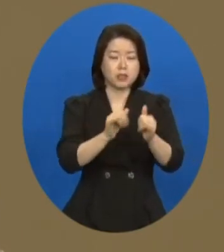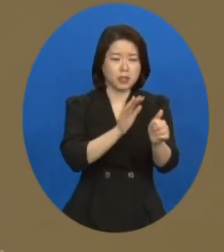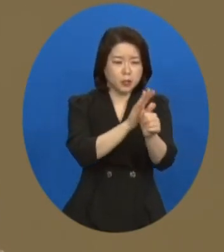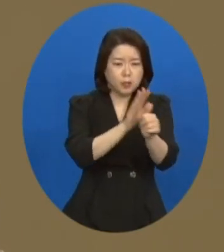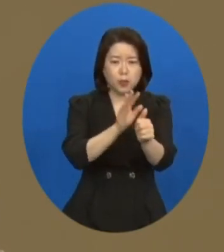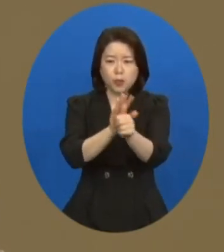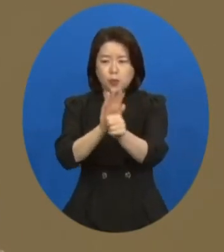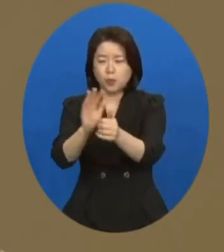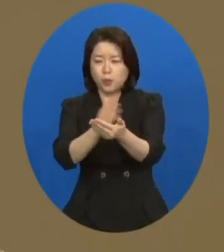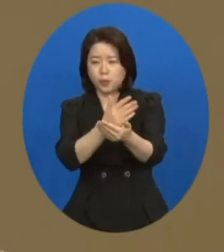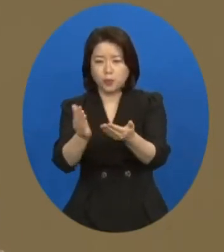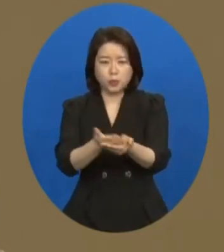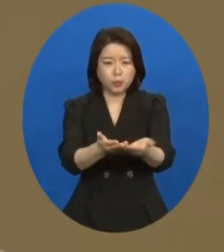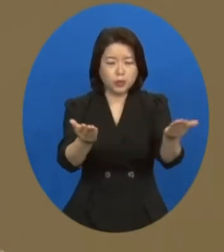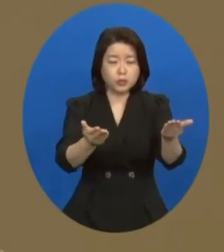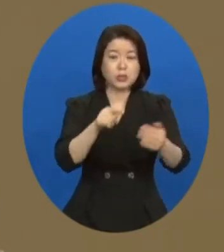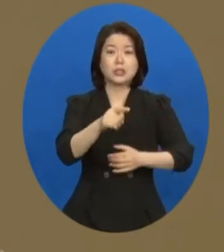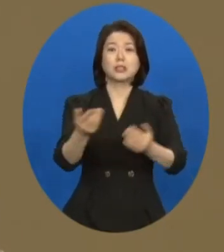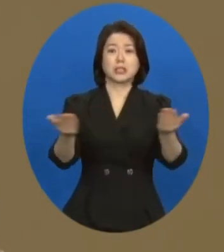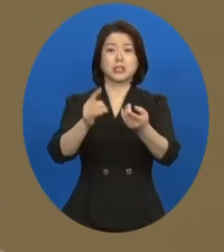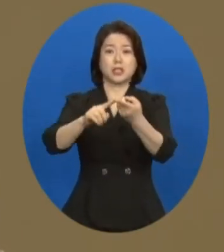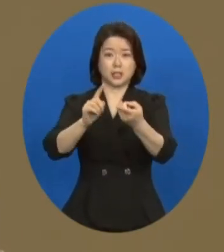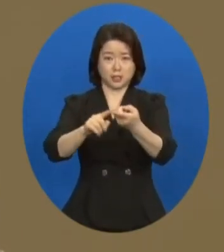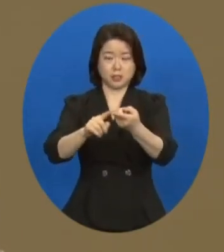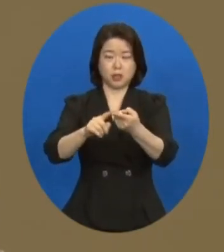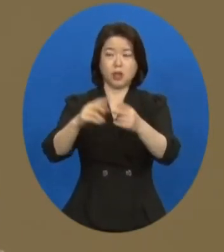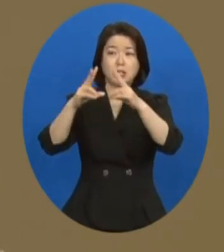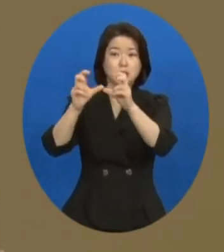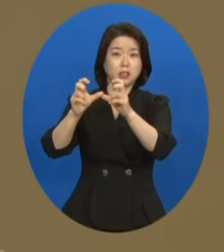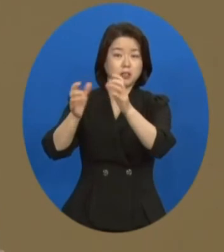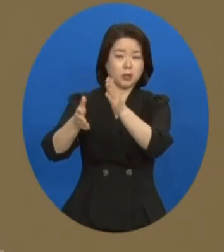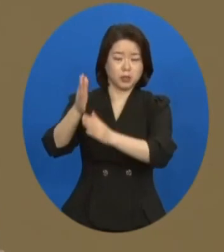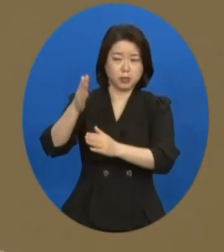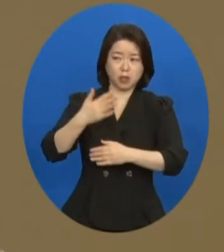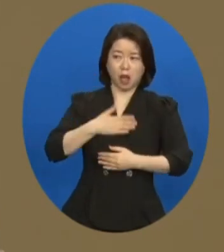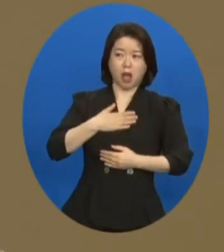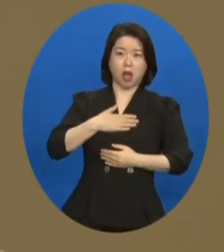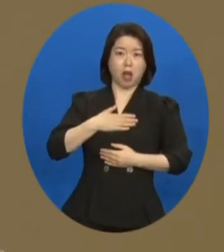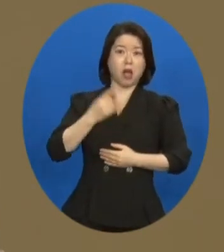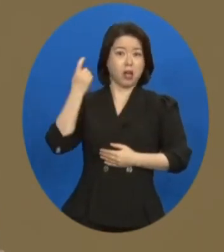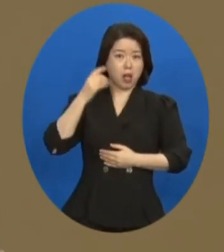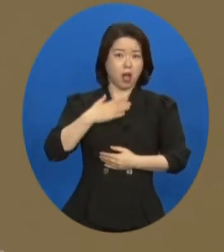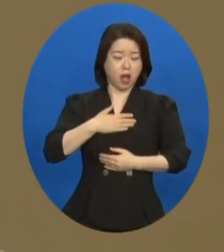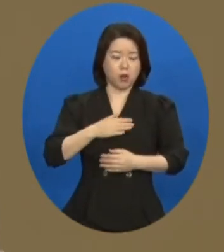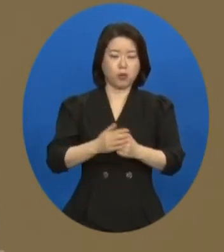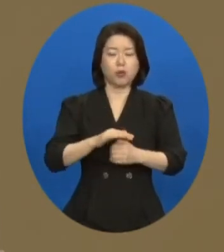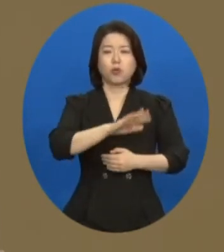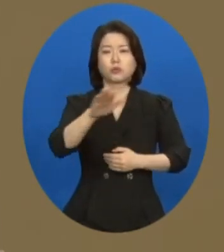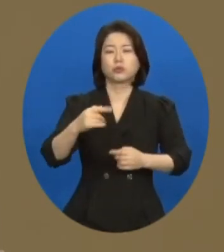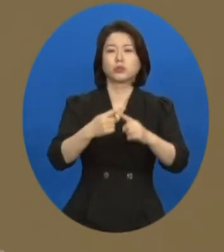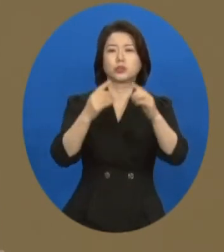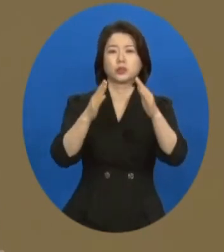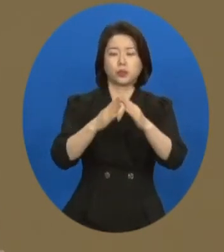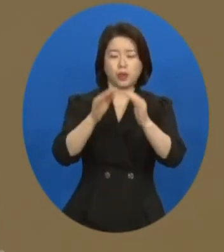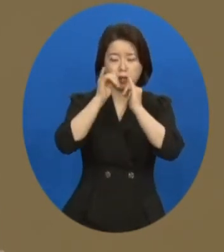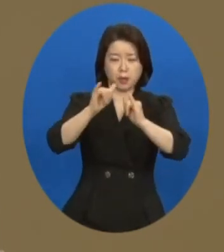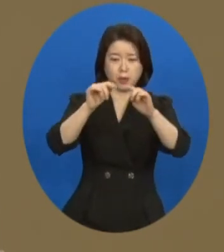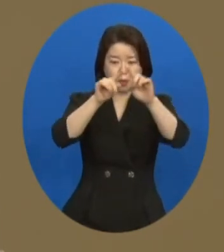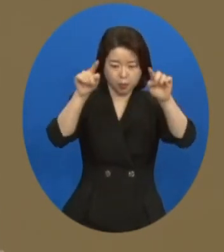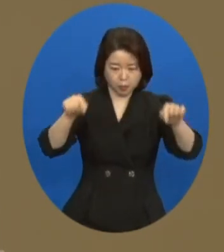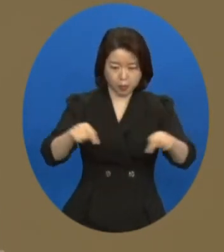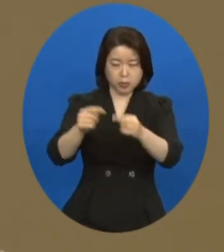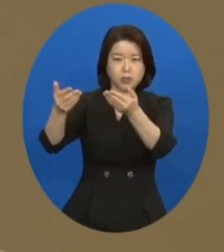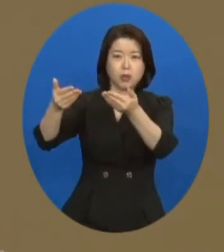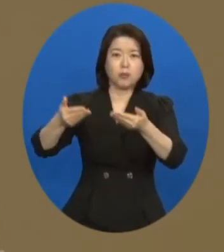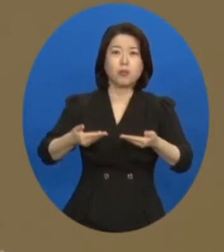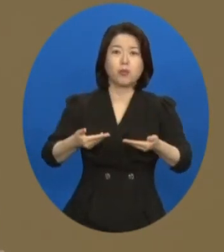또 도왔던 일들을 성남시에서 어떻게 알고 우리교회 표창패 를 보내